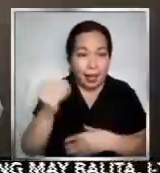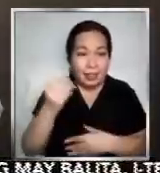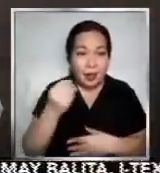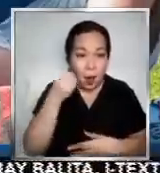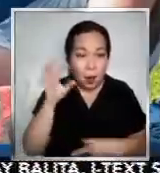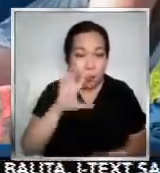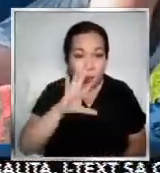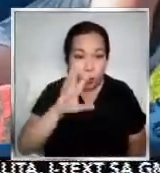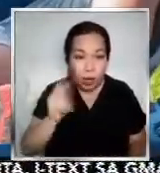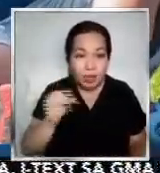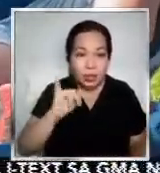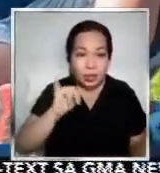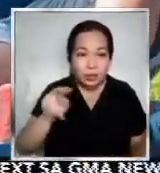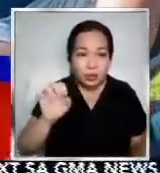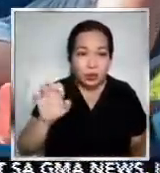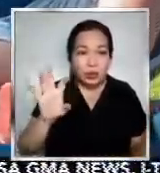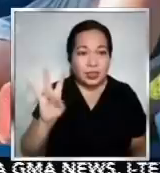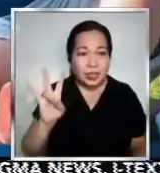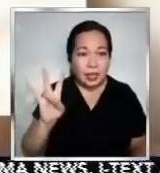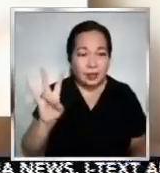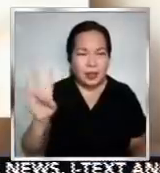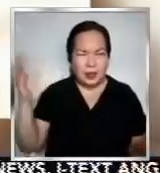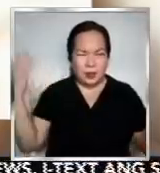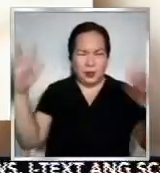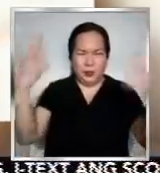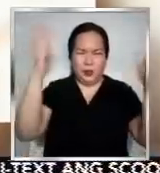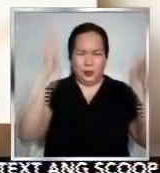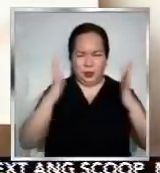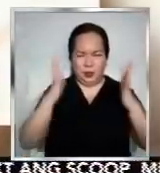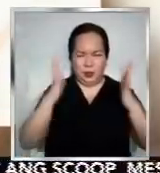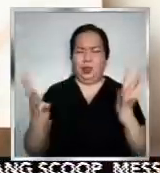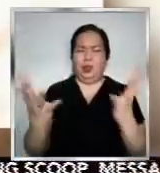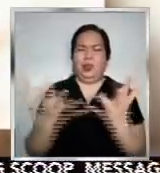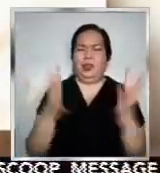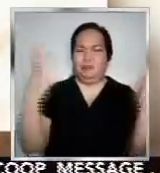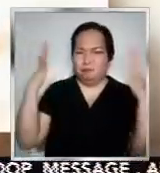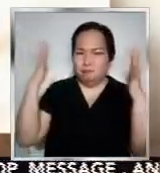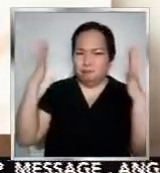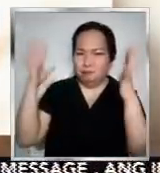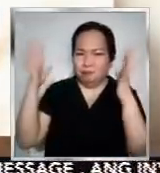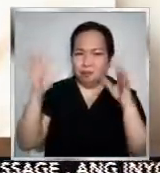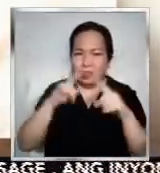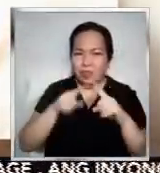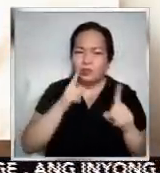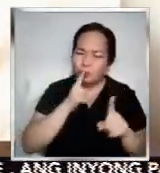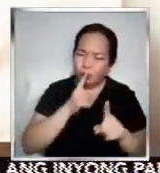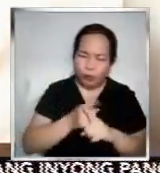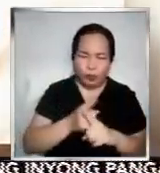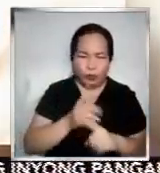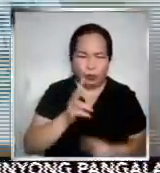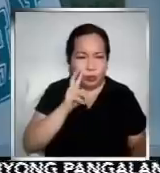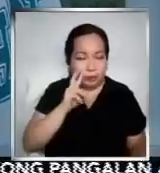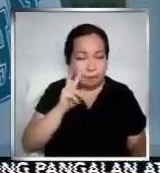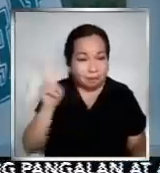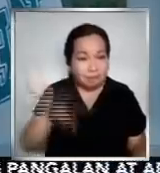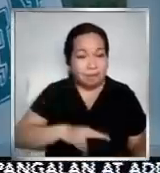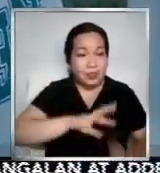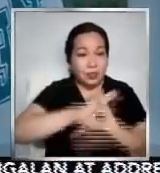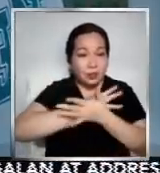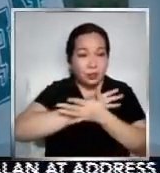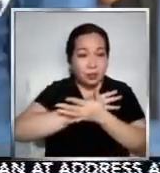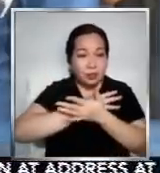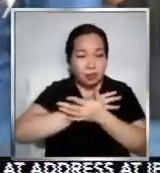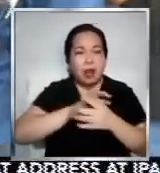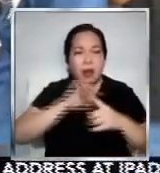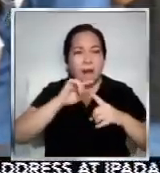7. Sa gyerang ito, kung saan hindi nakikita ang kalaban, naging pangunahing sandigan ni Cesar ang Diyos at ang